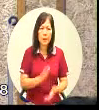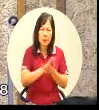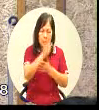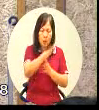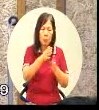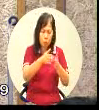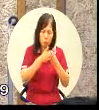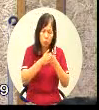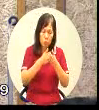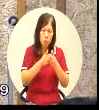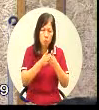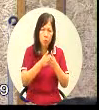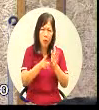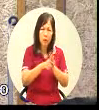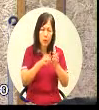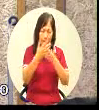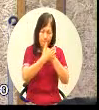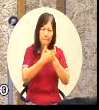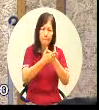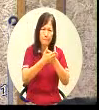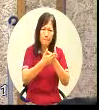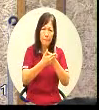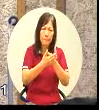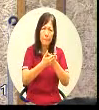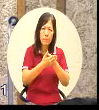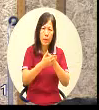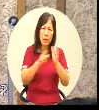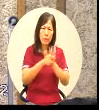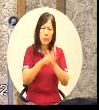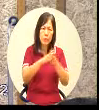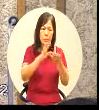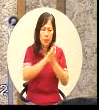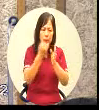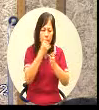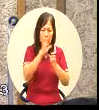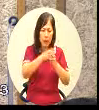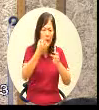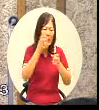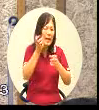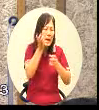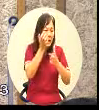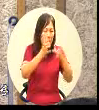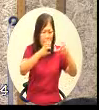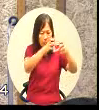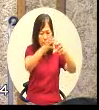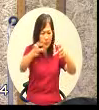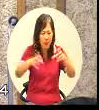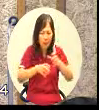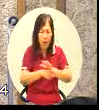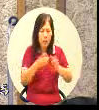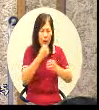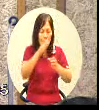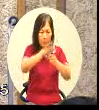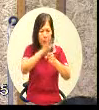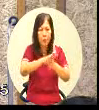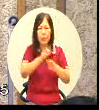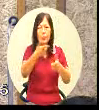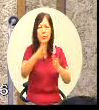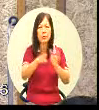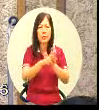要去做一些边坡上的保护，我们也不会去用那种消波块之类的哈，去旁边去构筑。那我们最